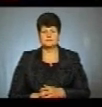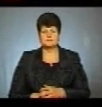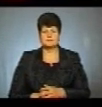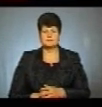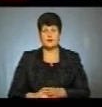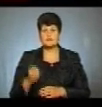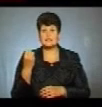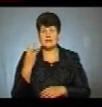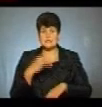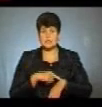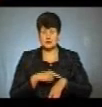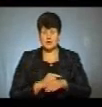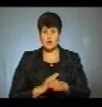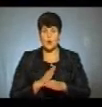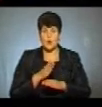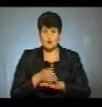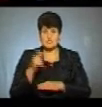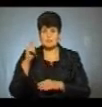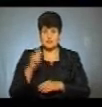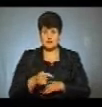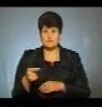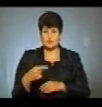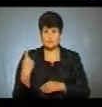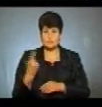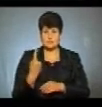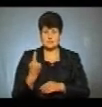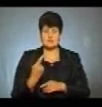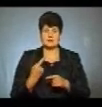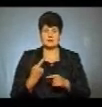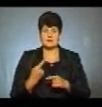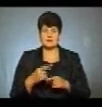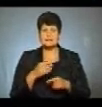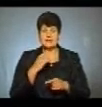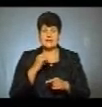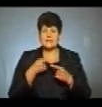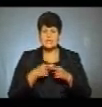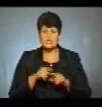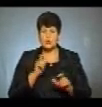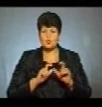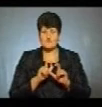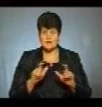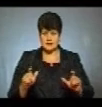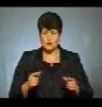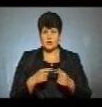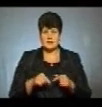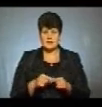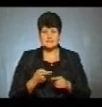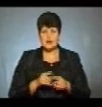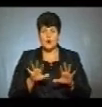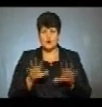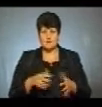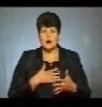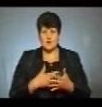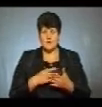О 13-й годині гості з Хорватії приїхали до Тернопільського національного технічного університету. Організатор заходу – голова громадської